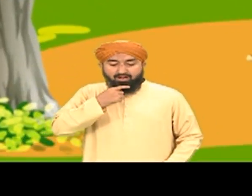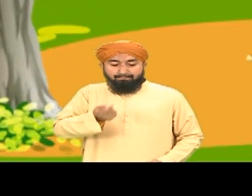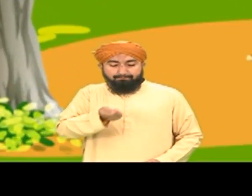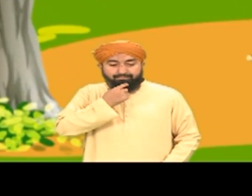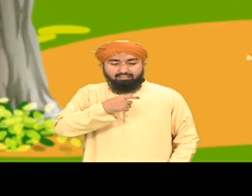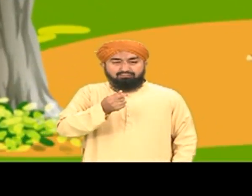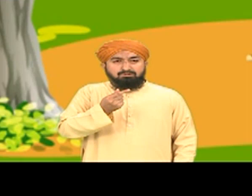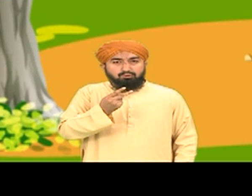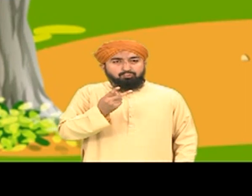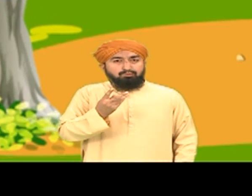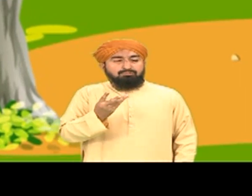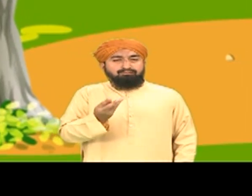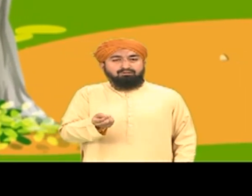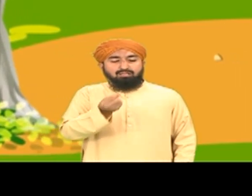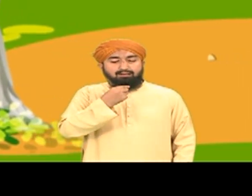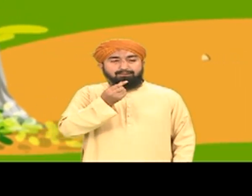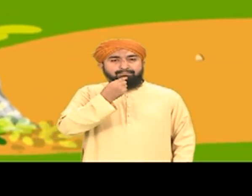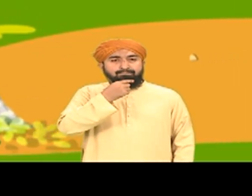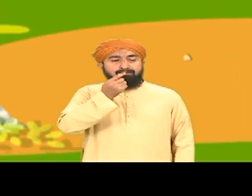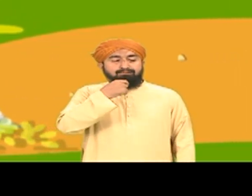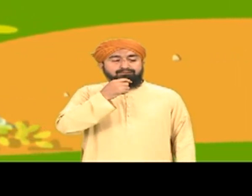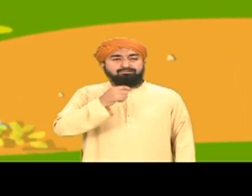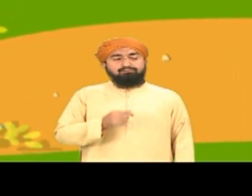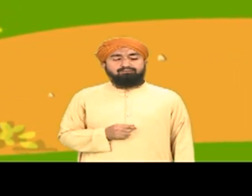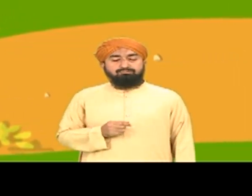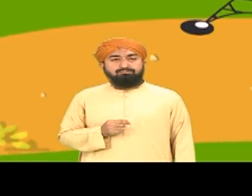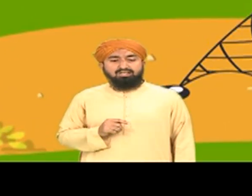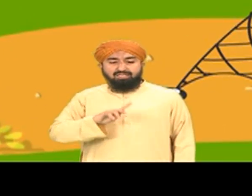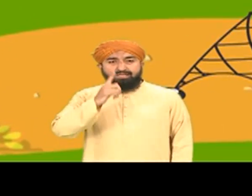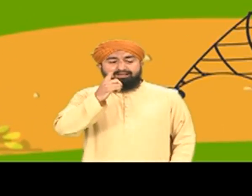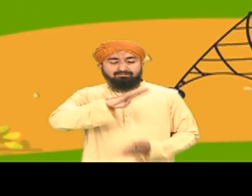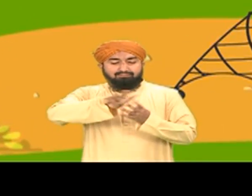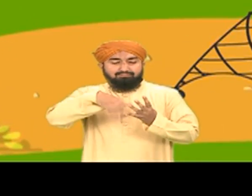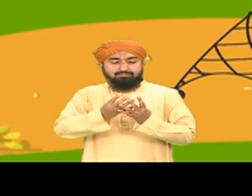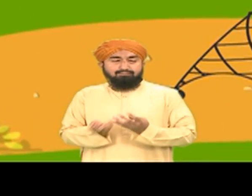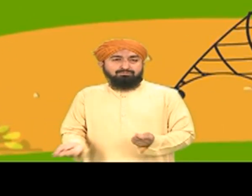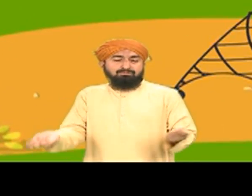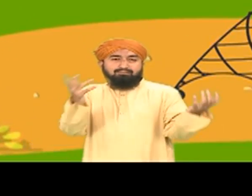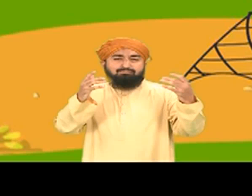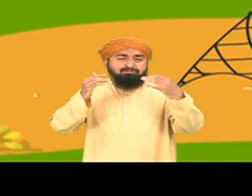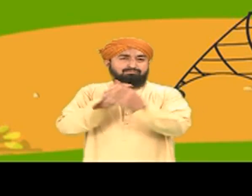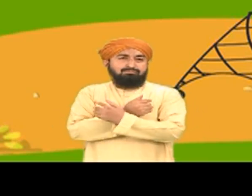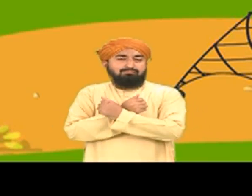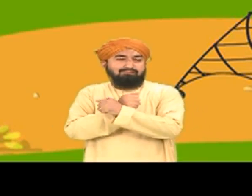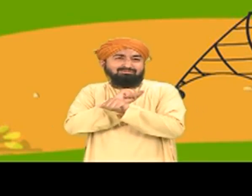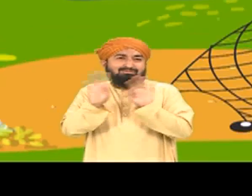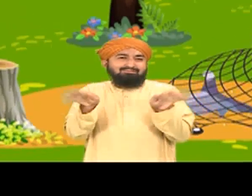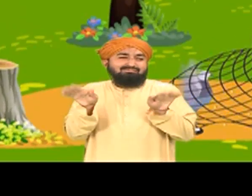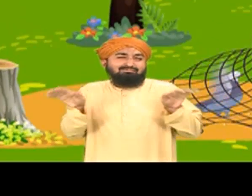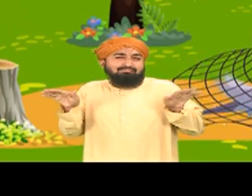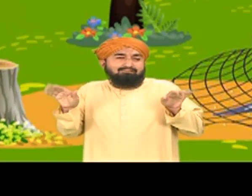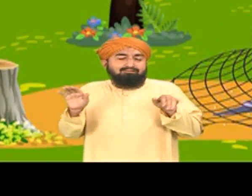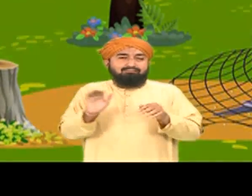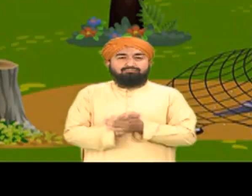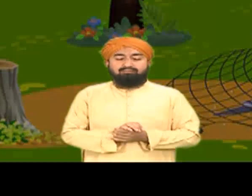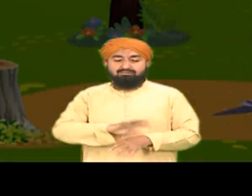ابھی اس نے چند دانے ہی کھائے تھے کہ ایک جال اس پر آ گرا اور وہ پرندہ اس میں پھنس گیا۔